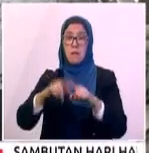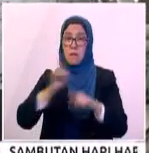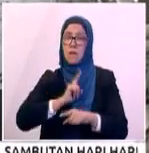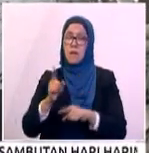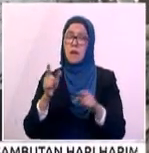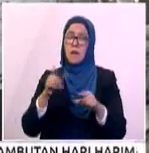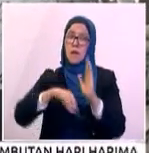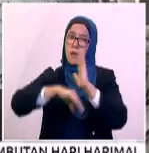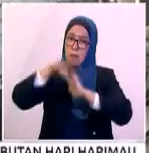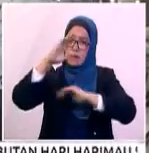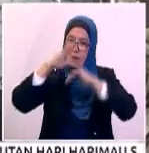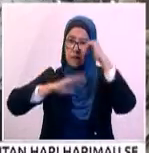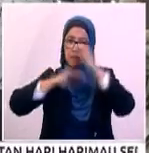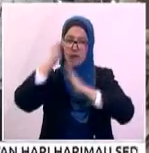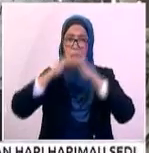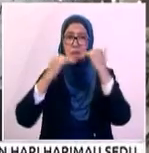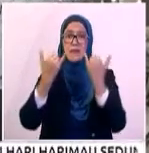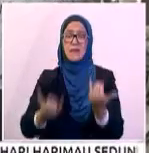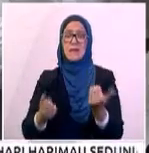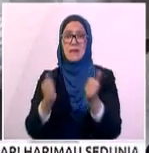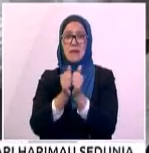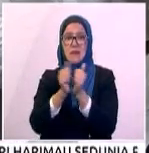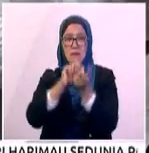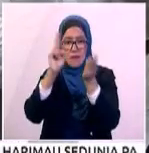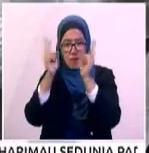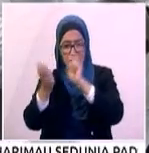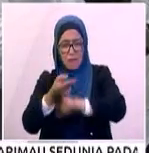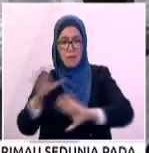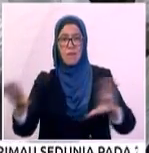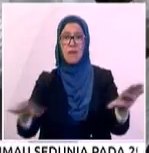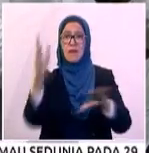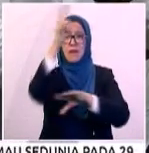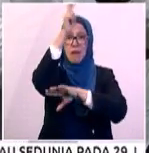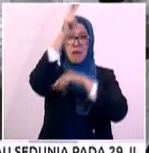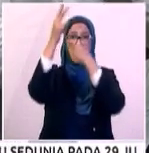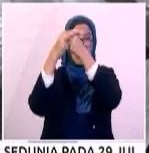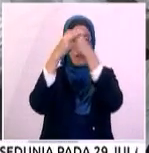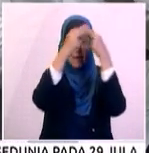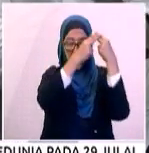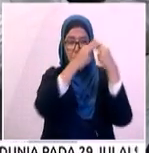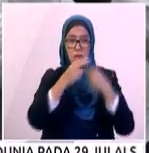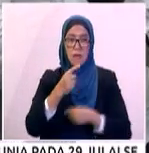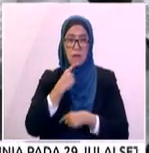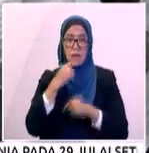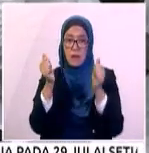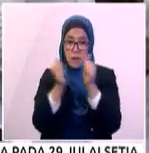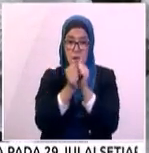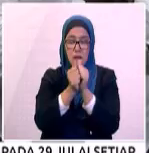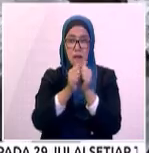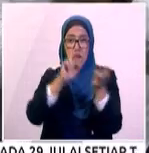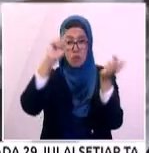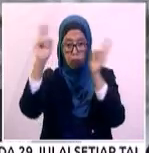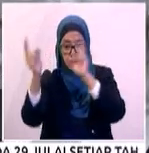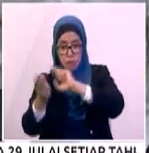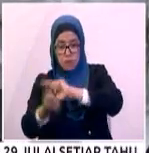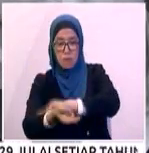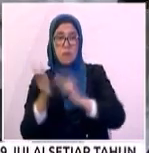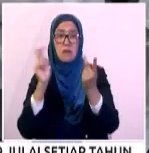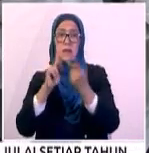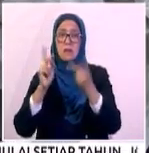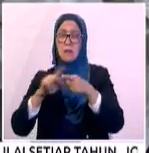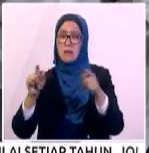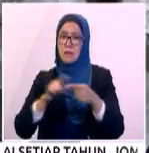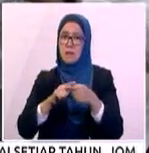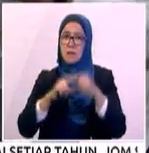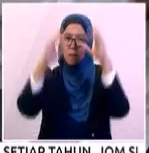Saudi. Bila yang lagi sebelah sana tu King Abdullah expansion tu, bila kita dah siap lah. Physically dah siap,